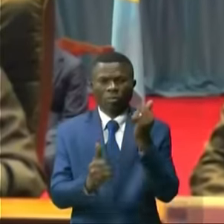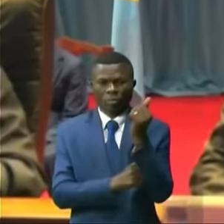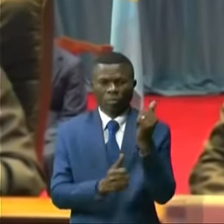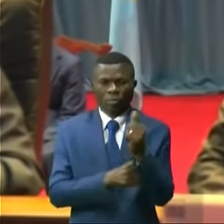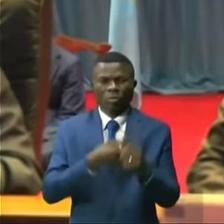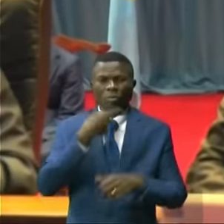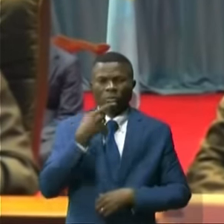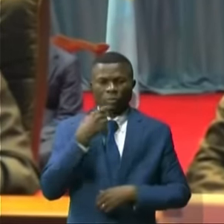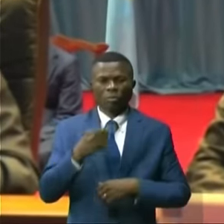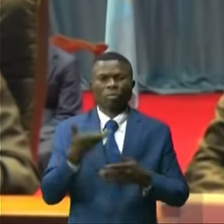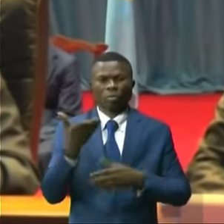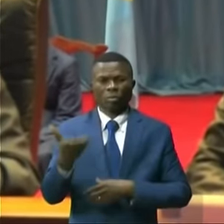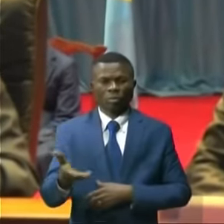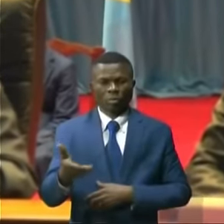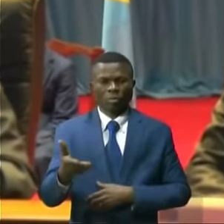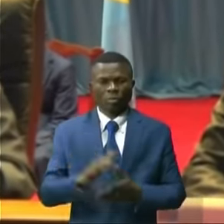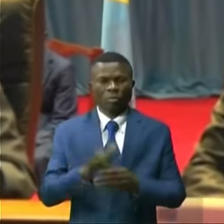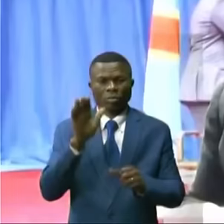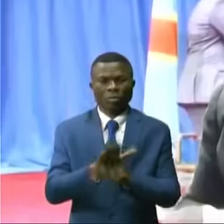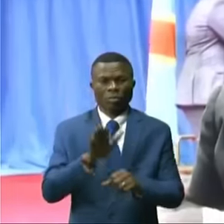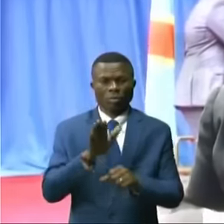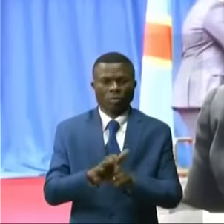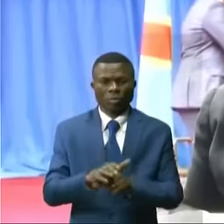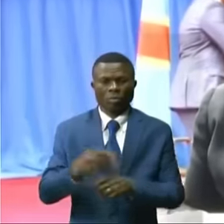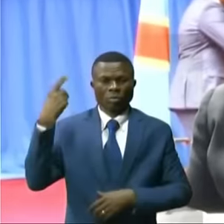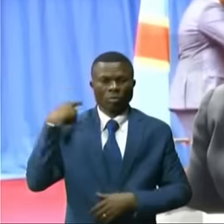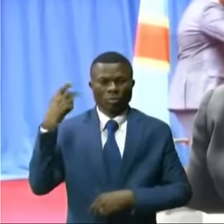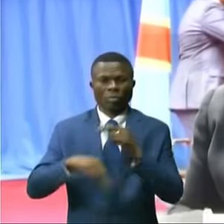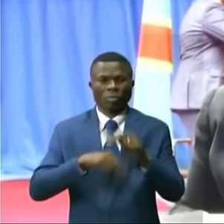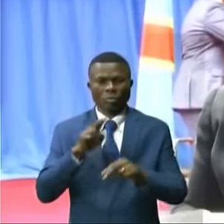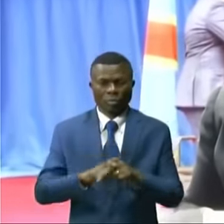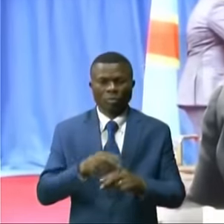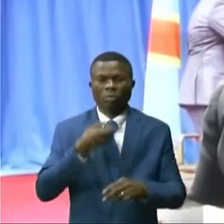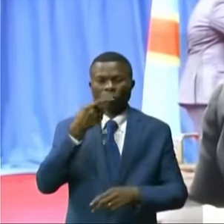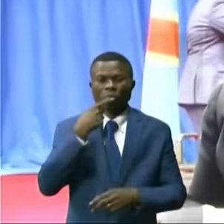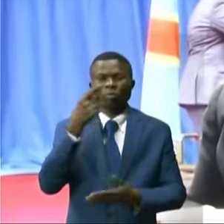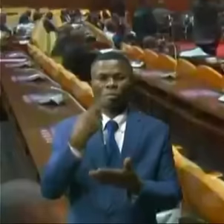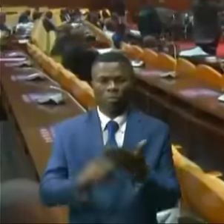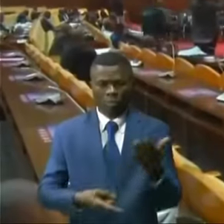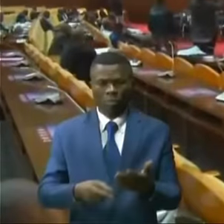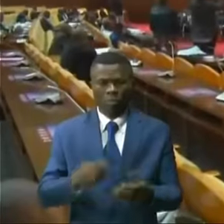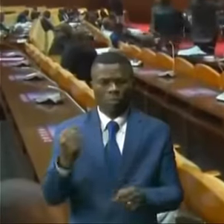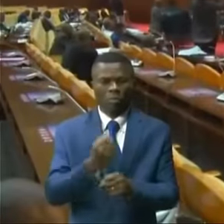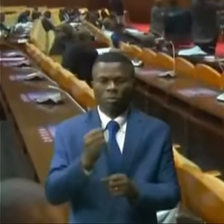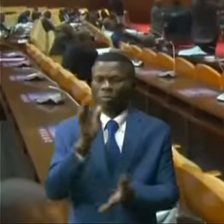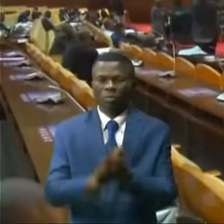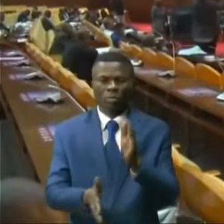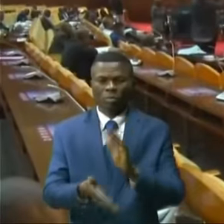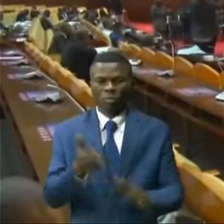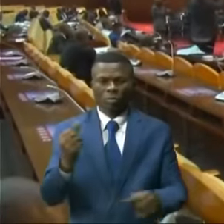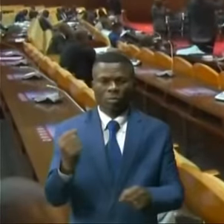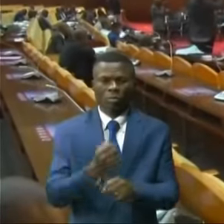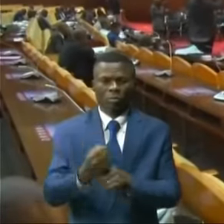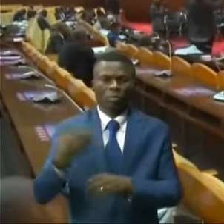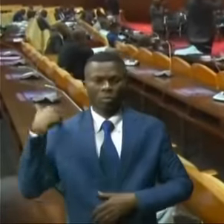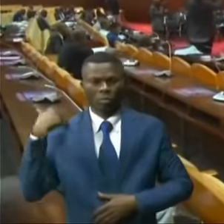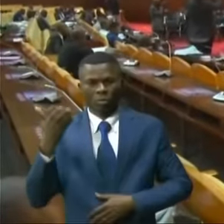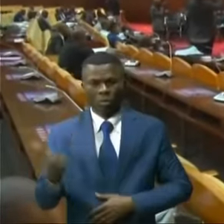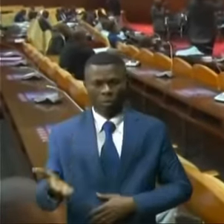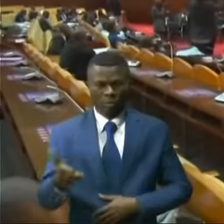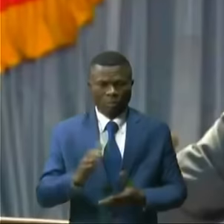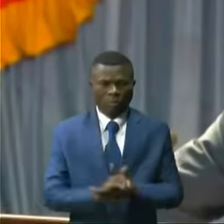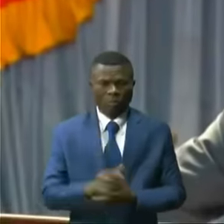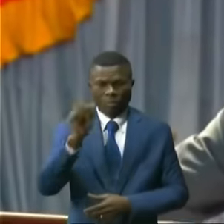succédés à la tribune dont la majorité des élus nationaux est revenu sur le non fonctionnement des services publics de l'État